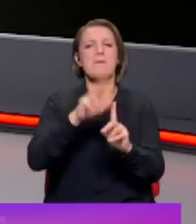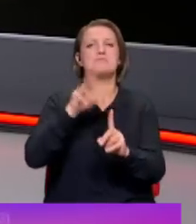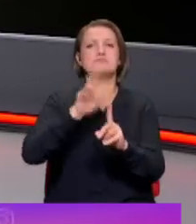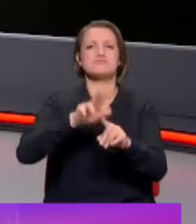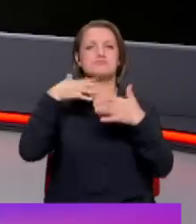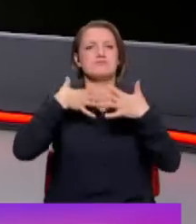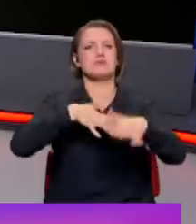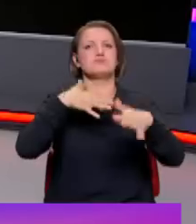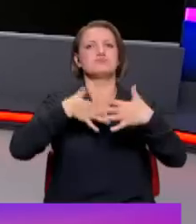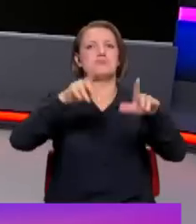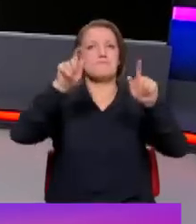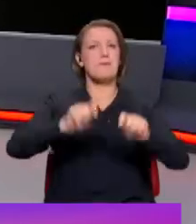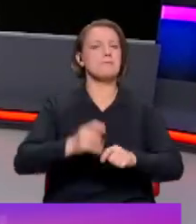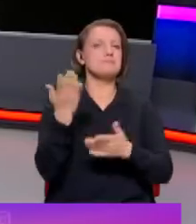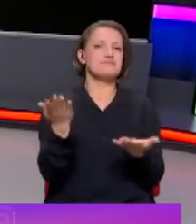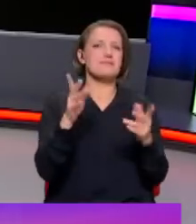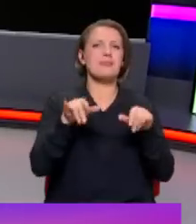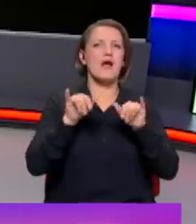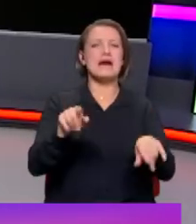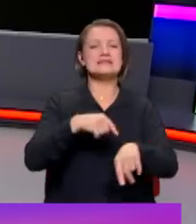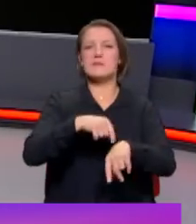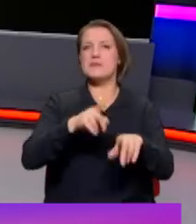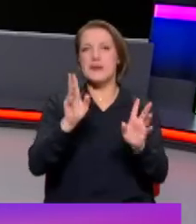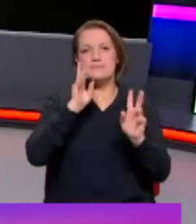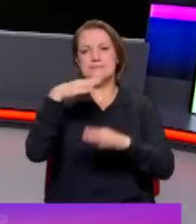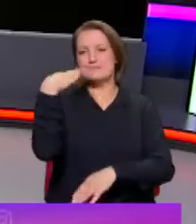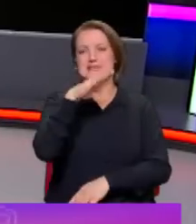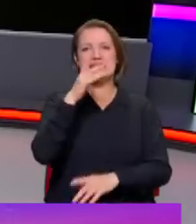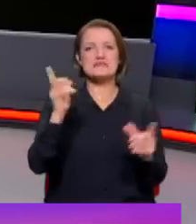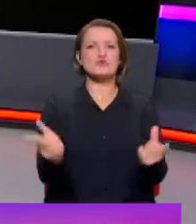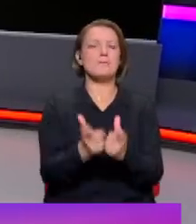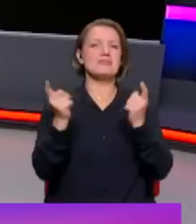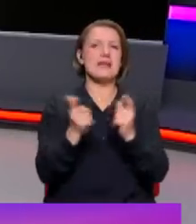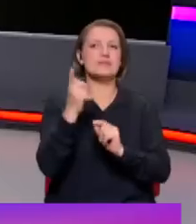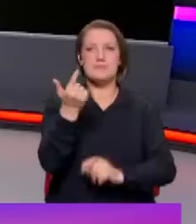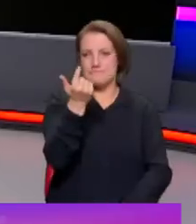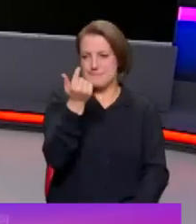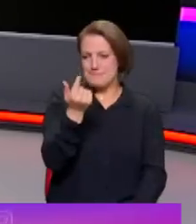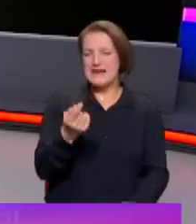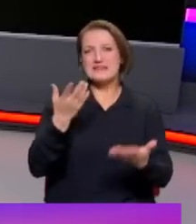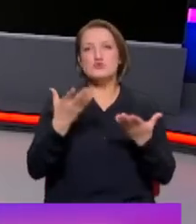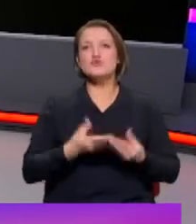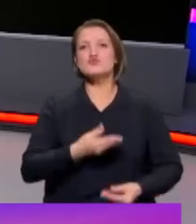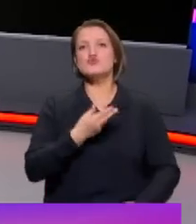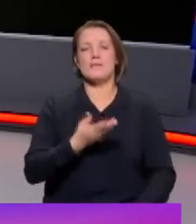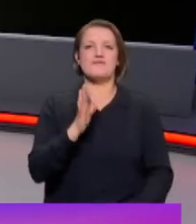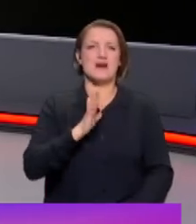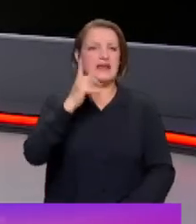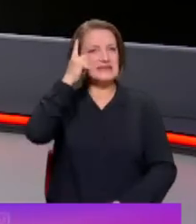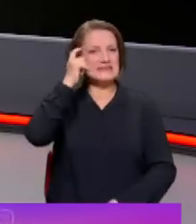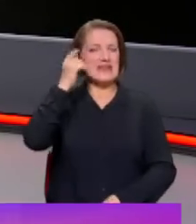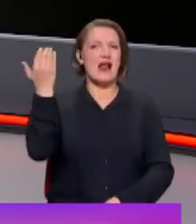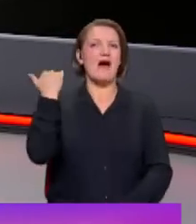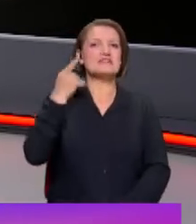gösterileri de yapıldı ve zaten eş zamanlı olarak gördük ki Mısır'daki toplantıda biraz yumuşama var İsrail'in